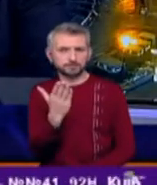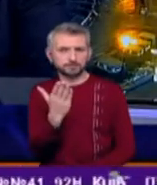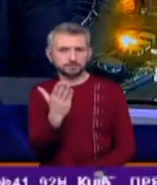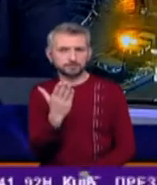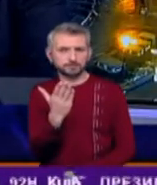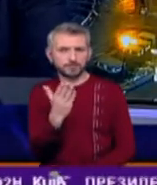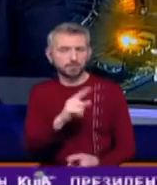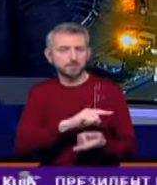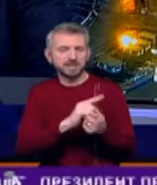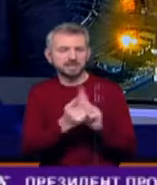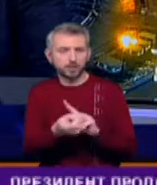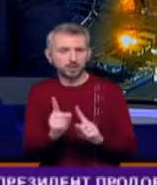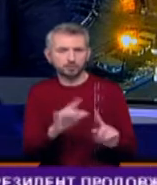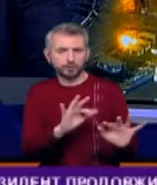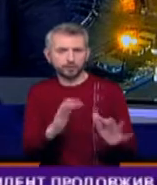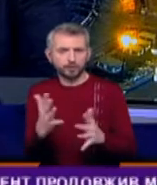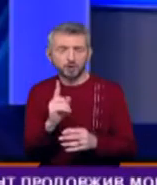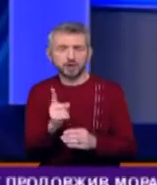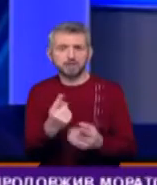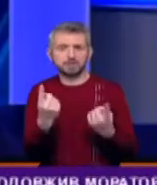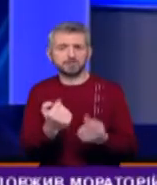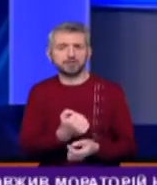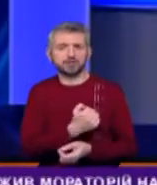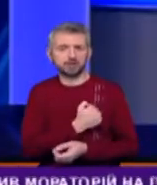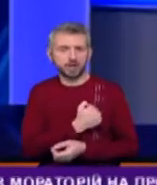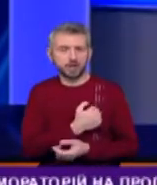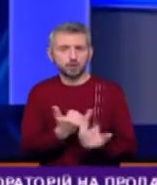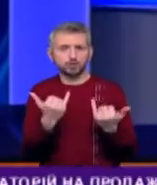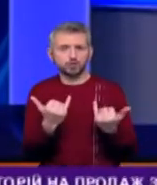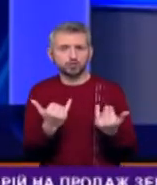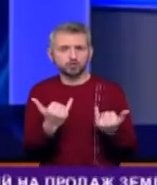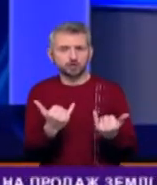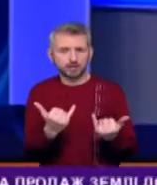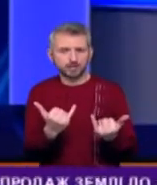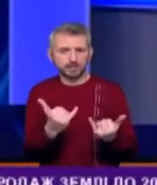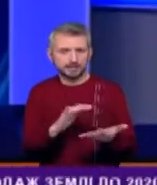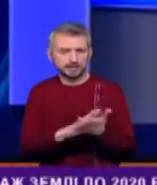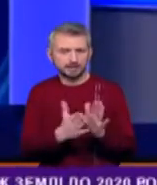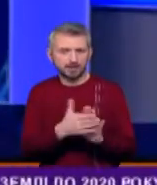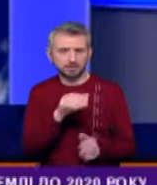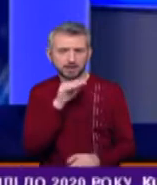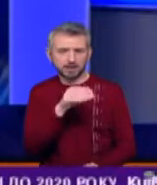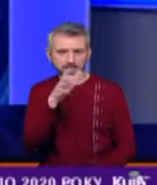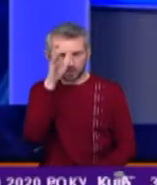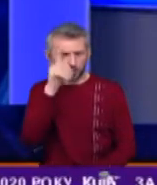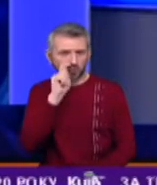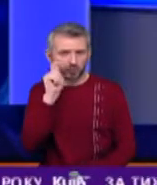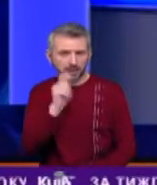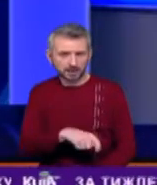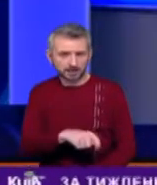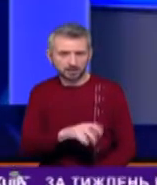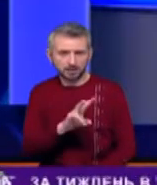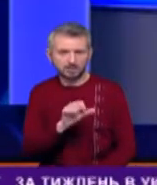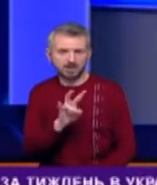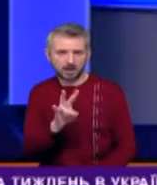в перетвореннях, які відбуваються. Але, на превеликий жаль, сучасний стан Академії наук України, Національної академії